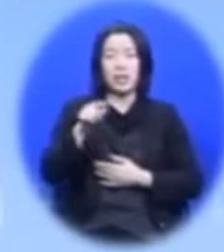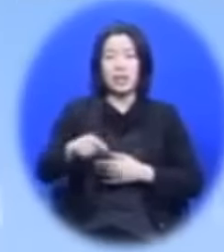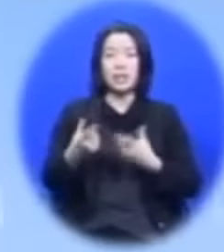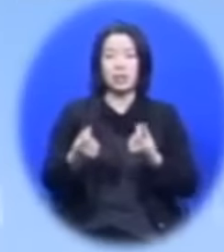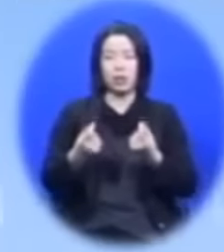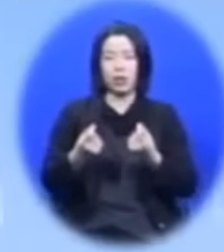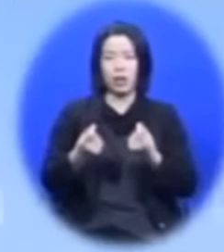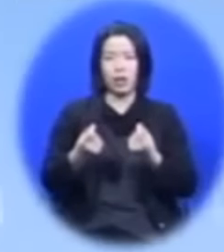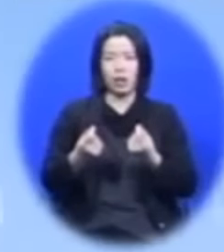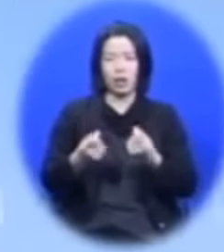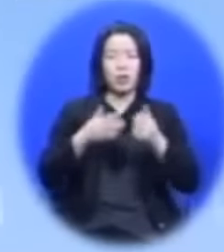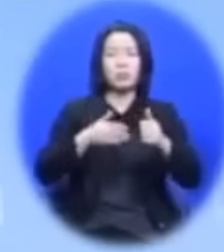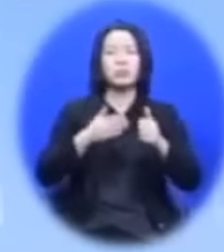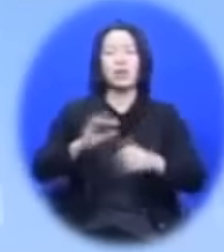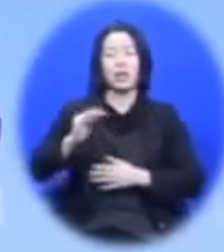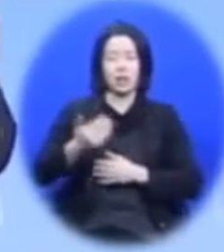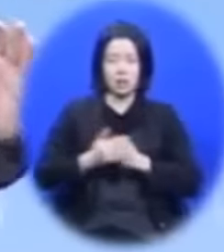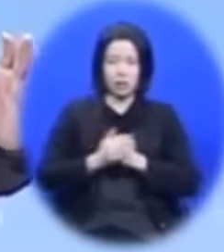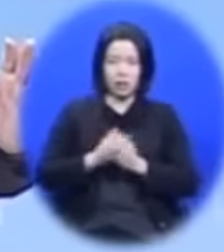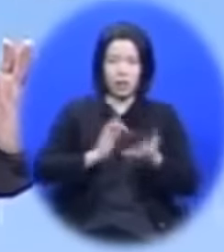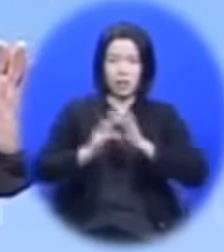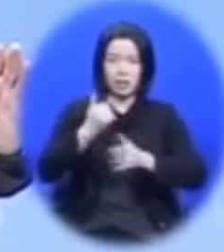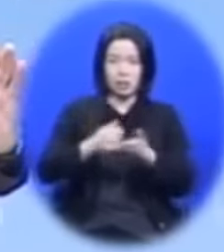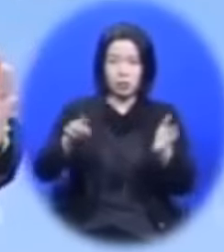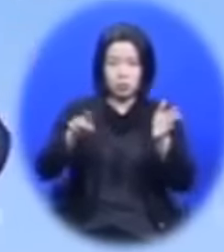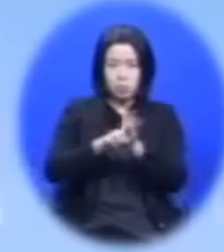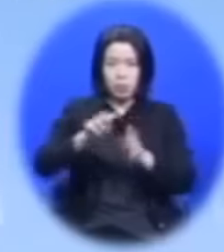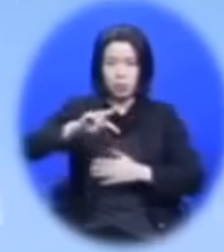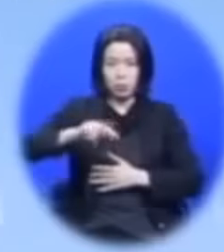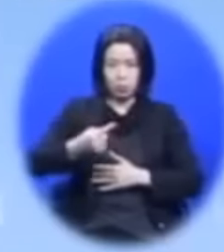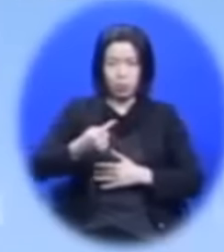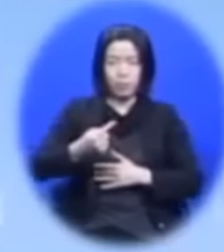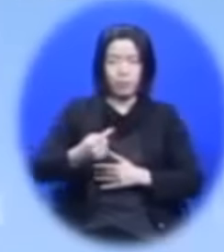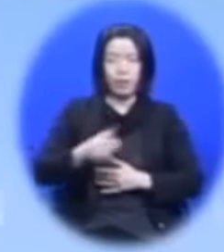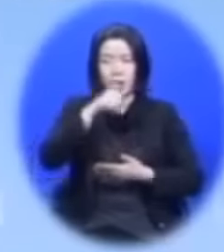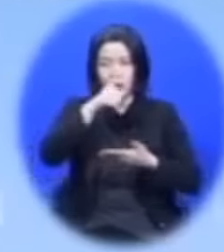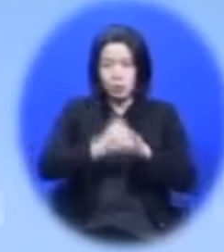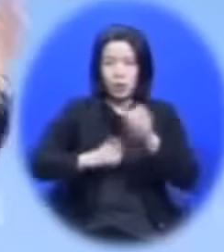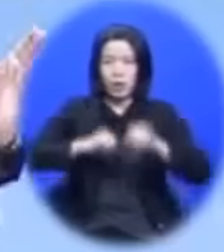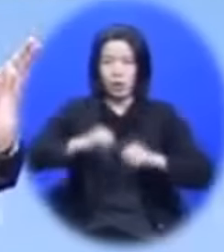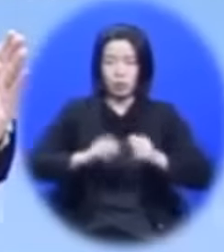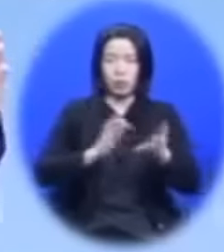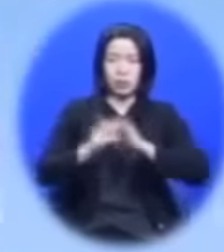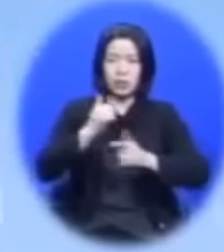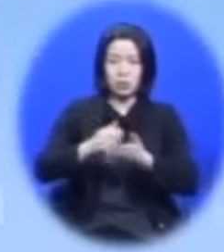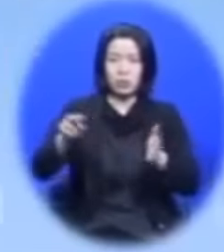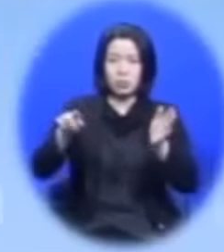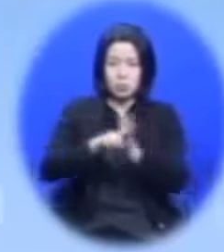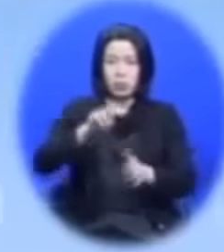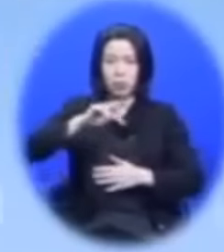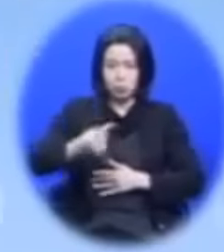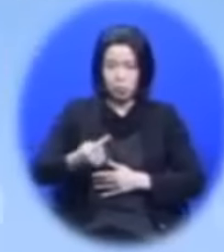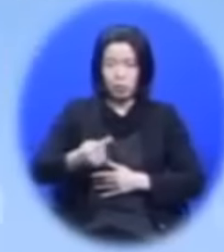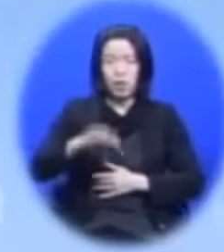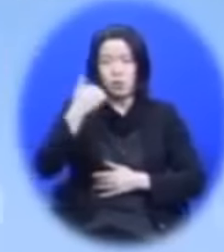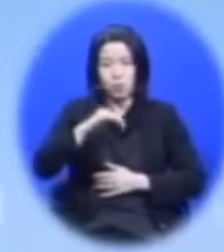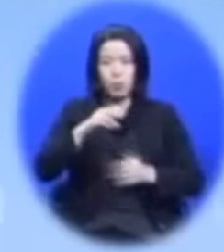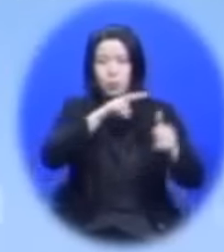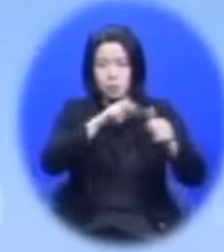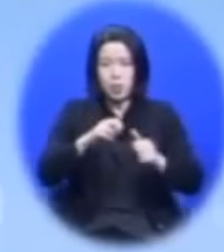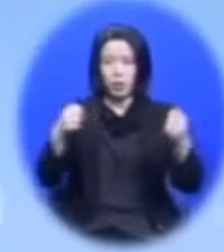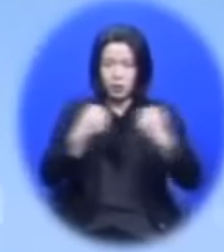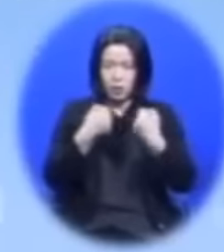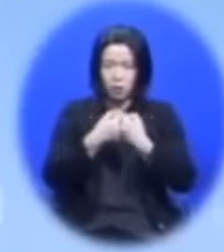하셔야 된다는 거예요. 예수를 믿어도 죄 짓고 예수를 믿어도 누구 미워하고